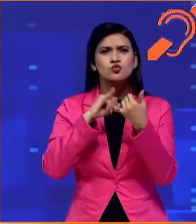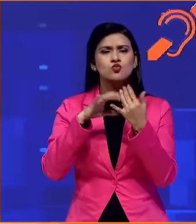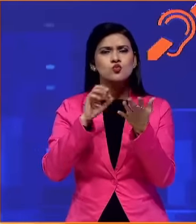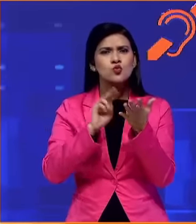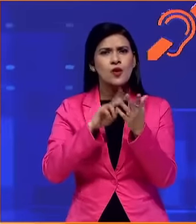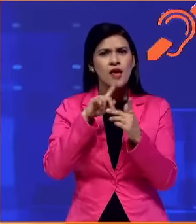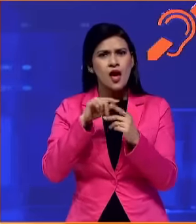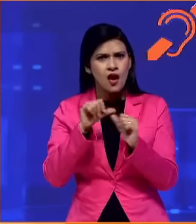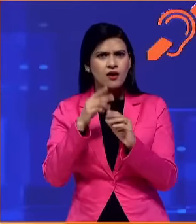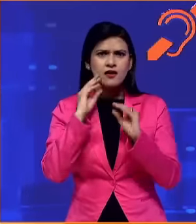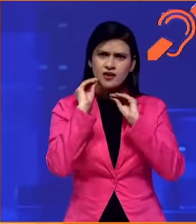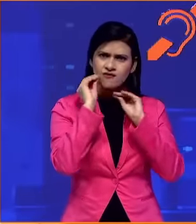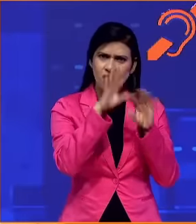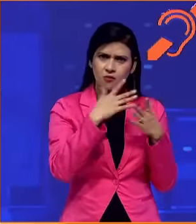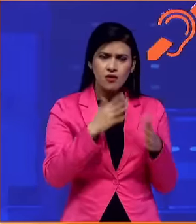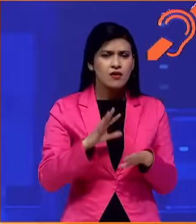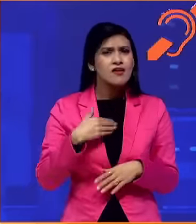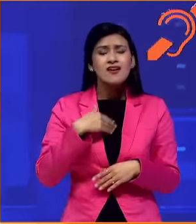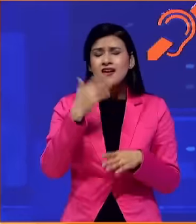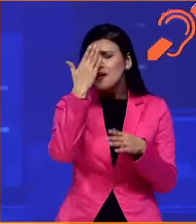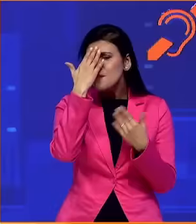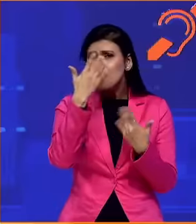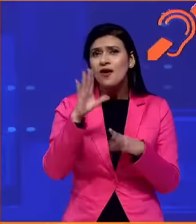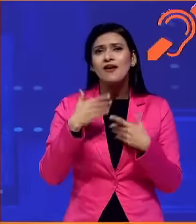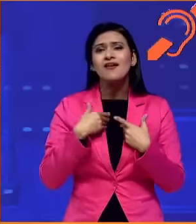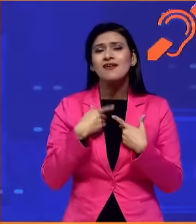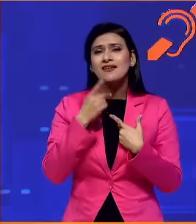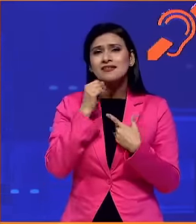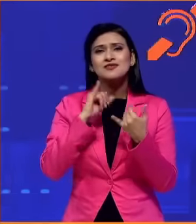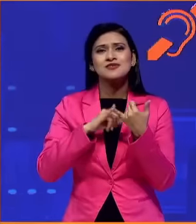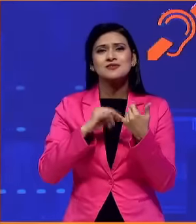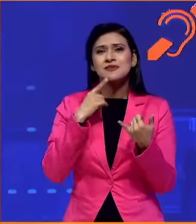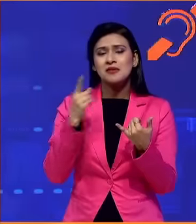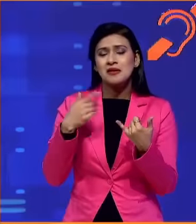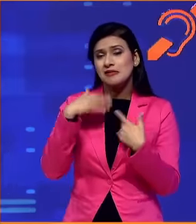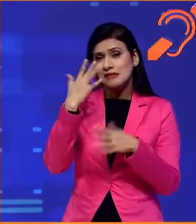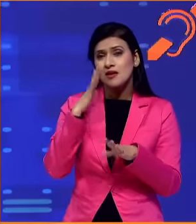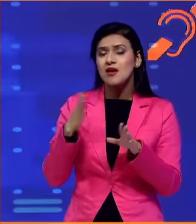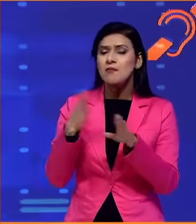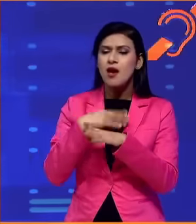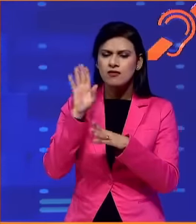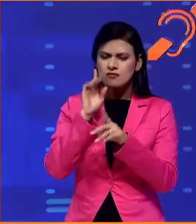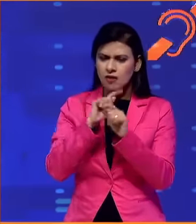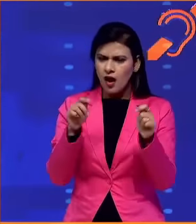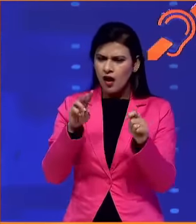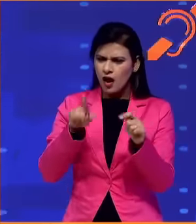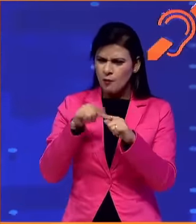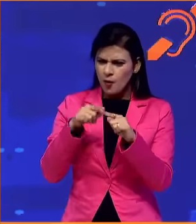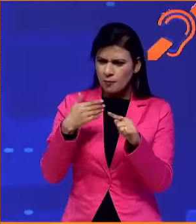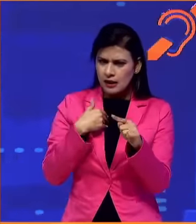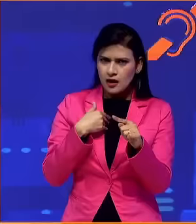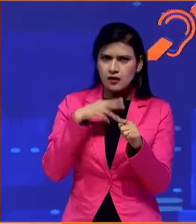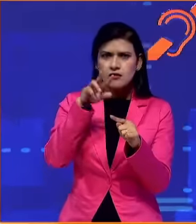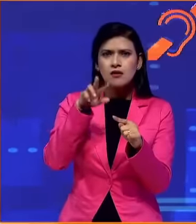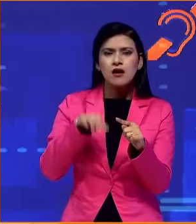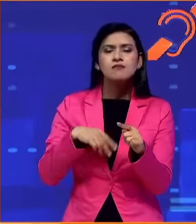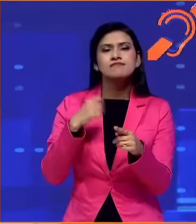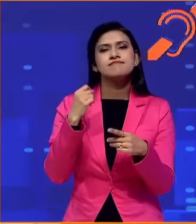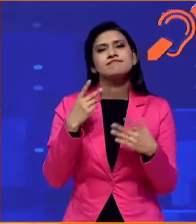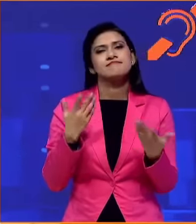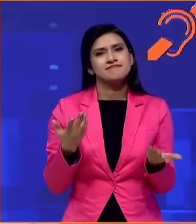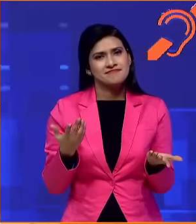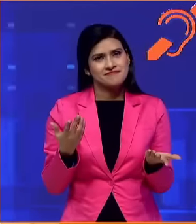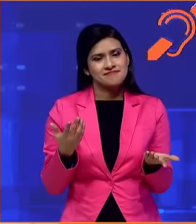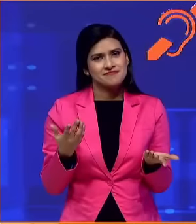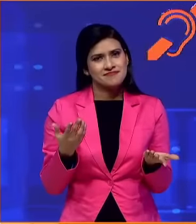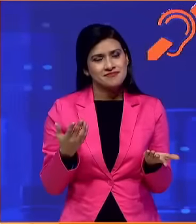बारेमें बादमेंपताचलाजबयहबयानअखबारमेंछपा। औरलोगसार्वजनिकरूपसे आपकेबारेमेंयहीकहरहेथेकिआपनेसरकारकोगिरानेकीकोशिशकी। जैसा